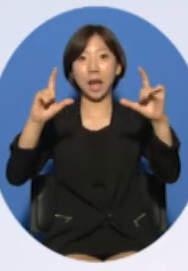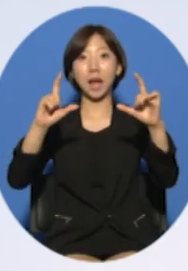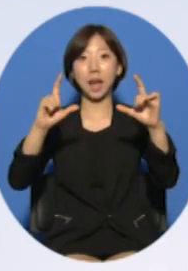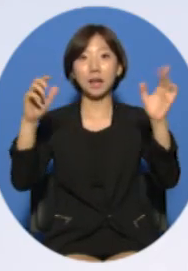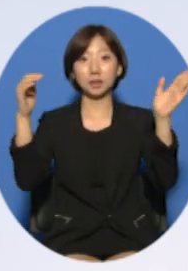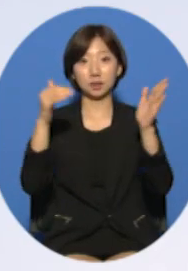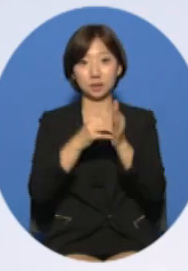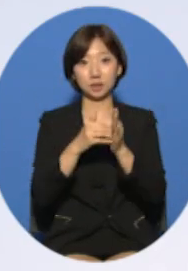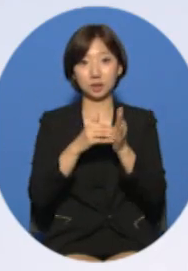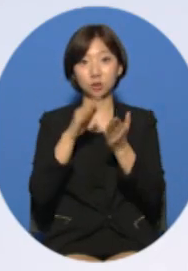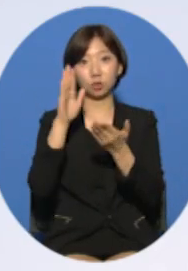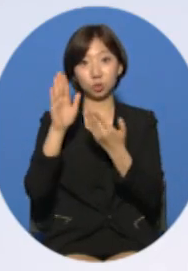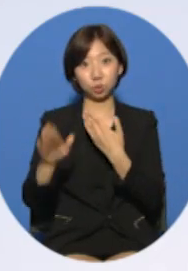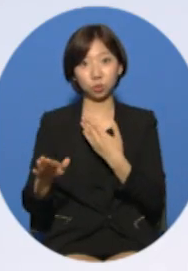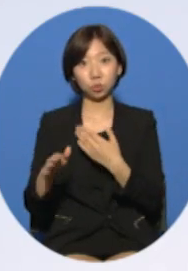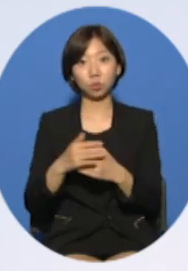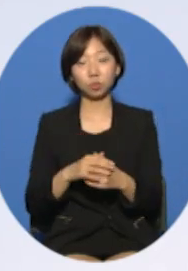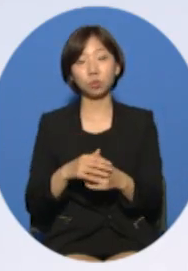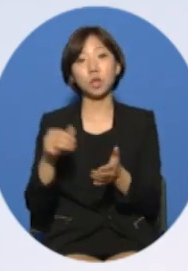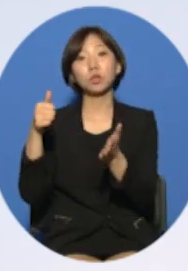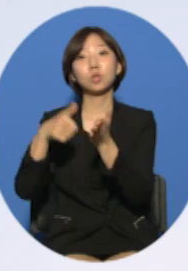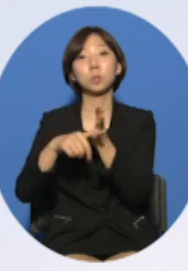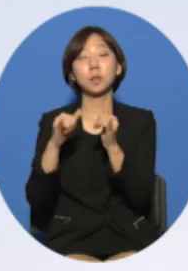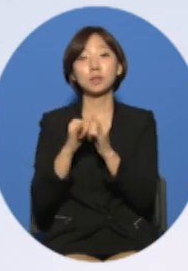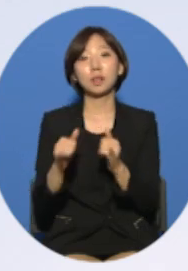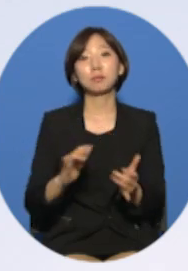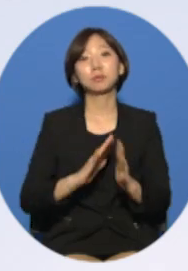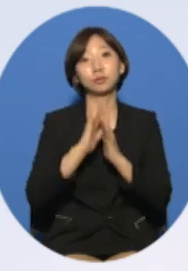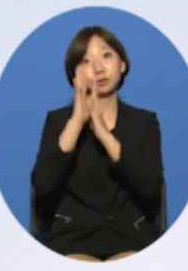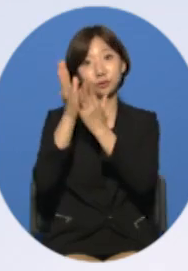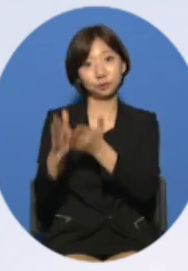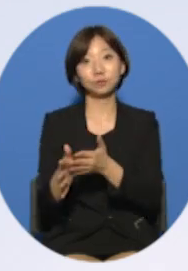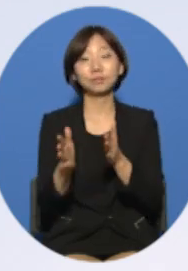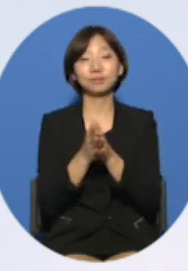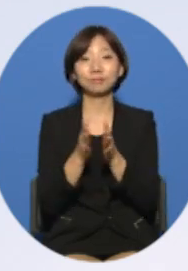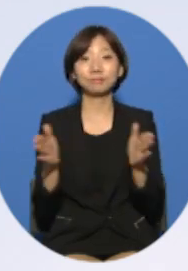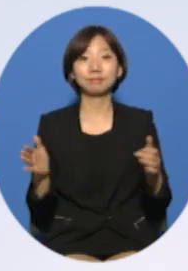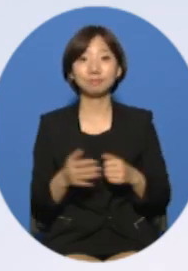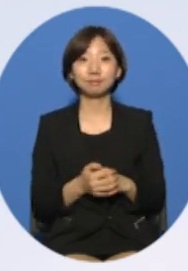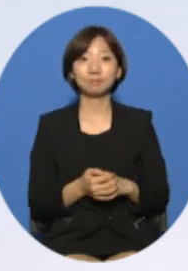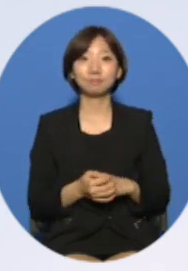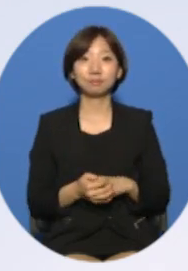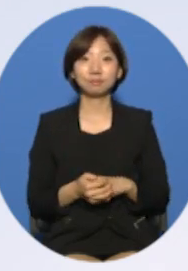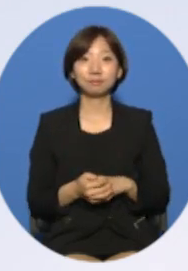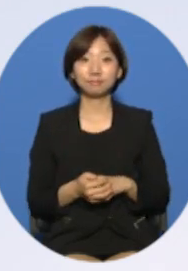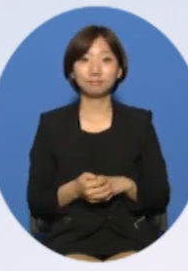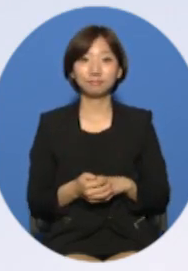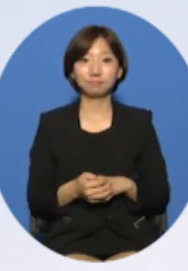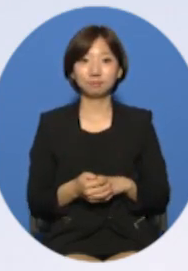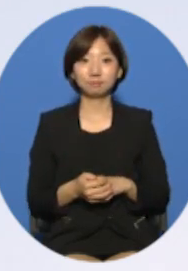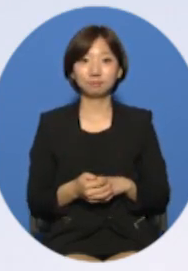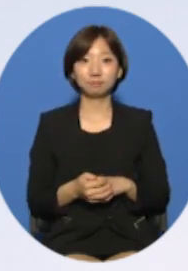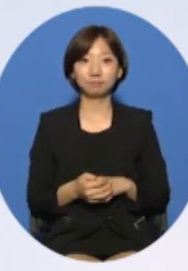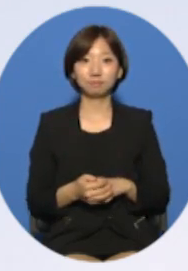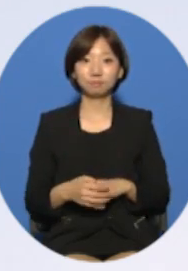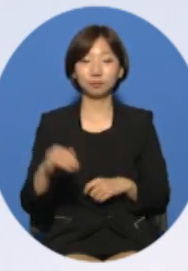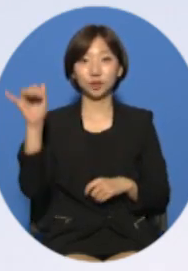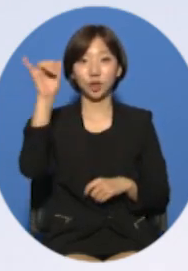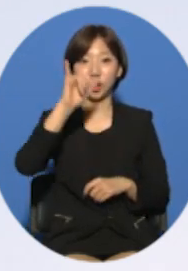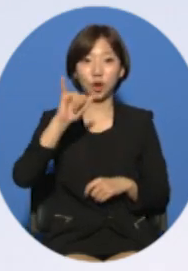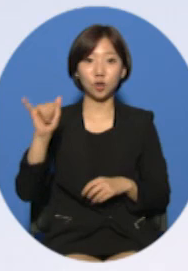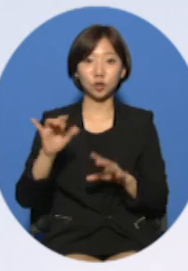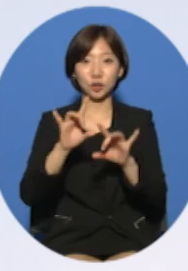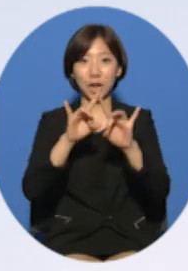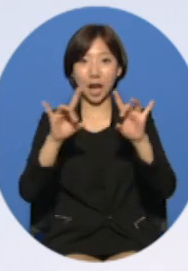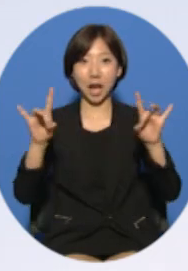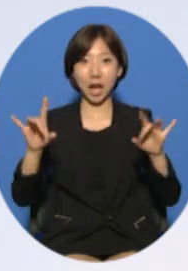개시하고 네, 네. 이제 유권자들이 이제 들어오게 되겠죠. 네. 네. 이제 선거인을 이제 들어오도록 이제 안내를 하는 거죠. 네. 네 전국에 이제 각 투표소를 지금 연결해서